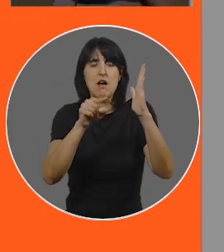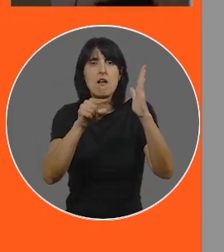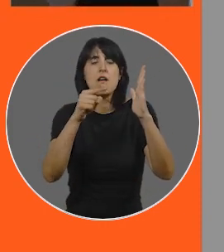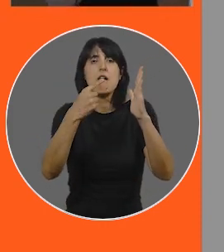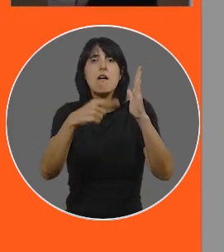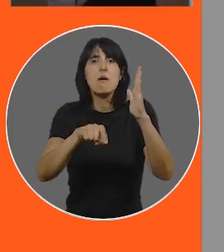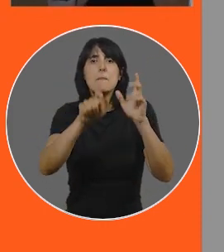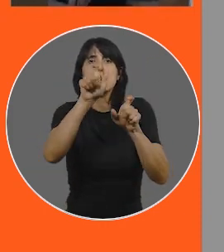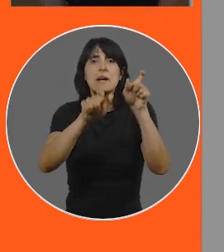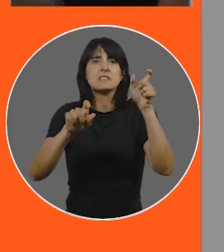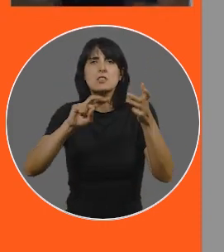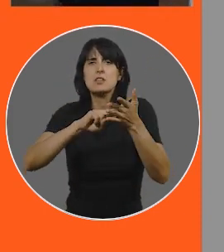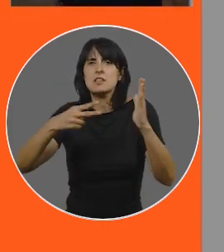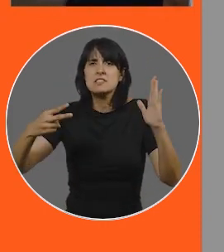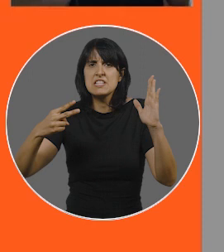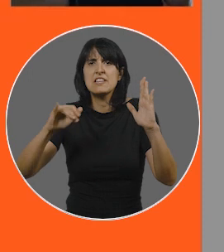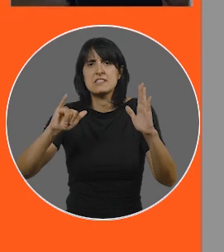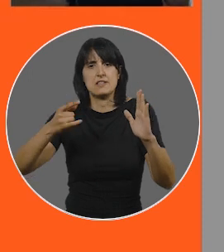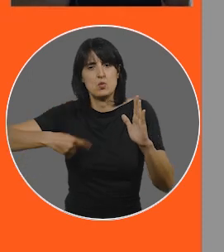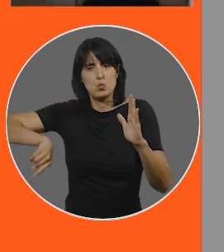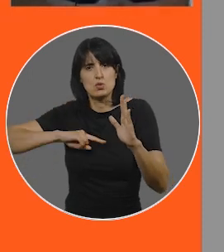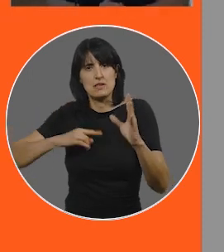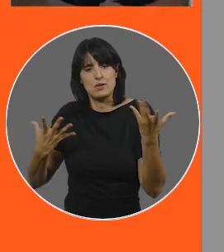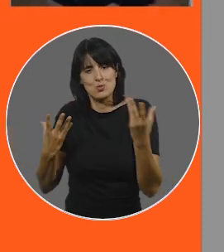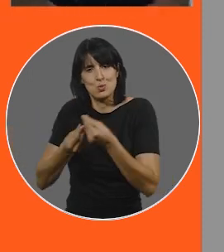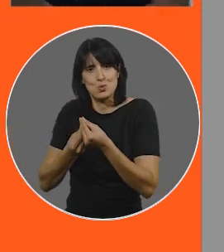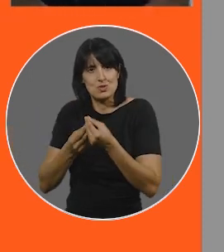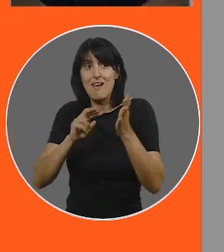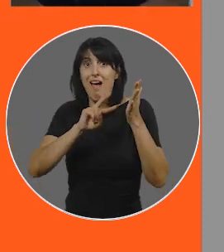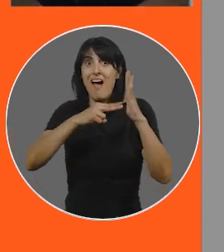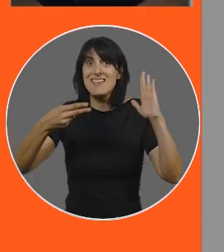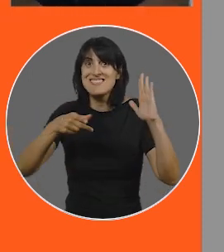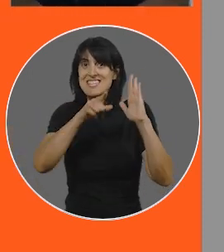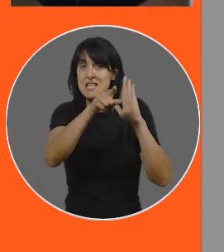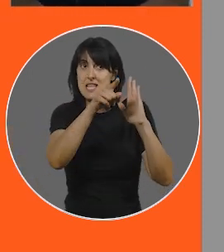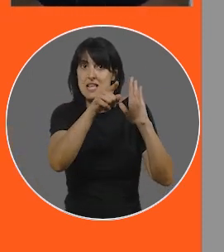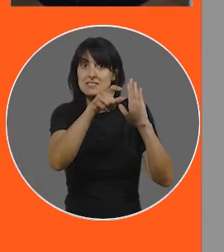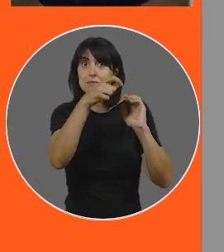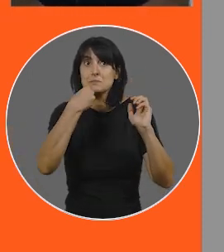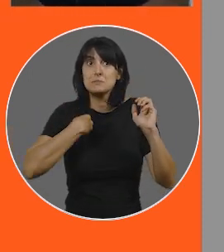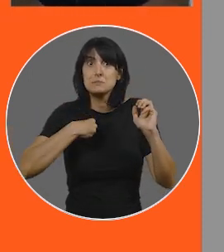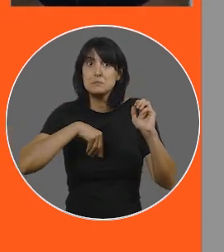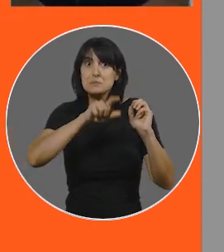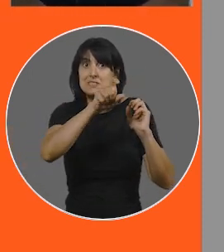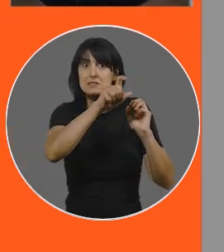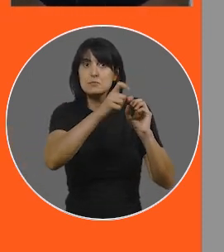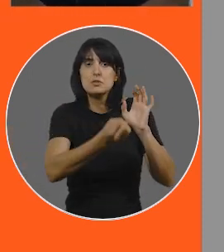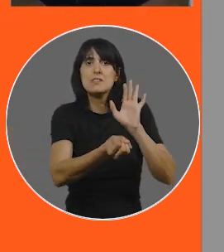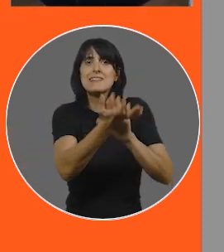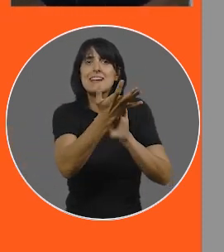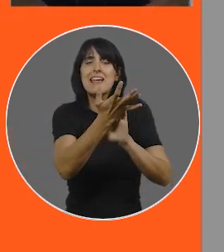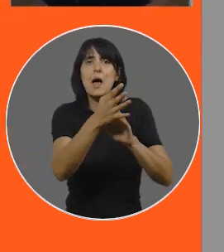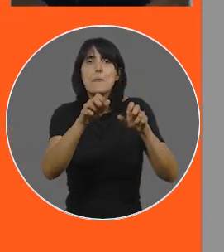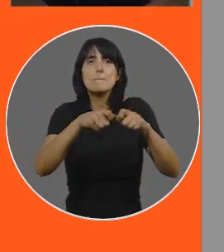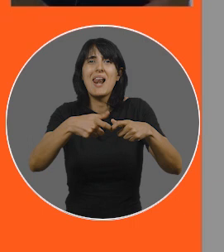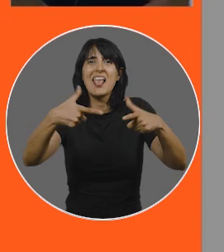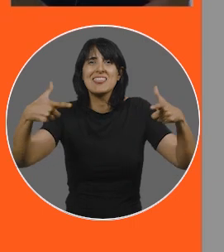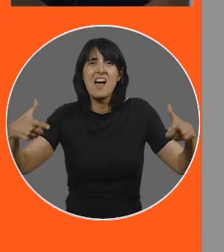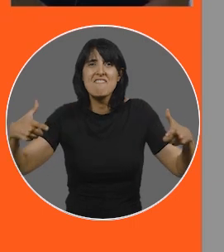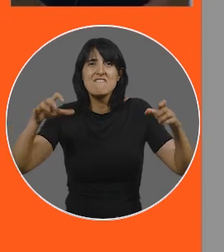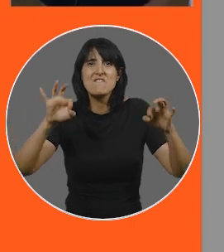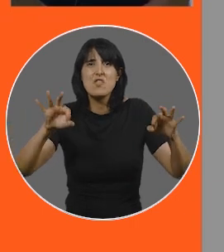en què hi ha tota una colla d'enginyers, sempre som enginyers i nosaltres. Llavors, aquests enginyers El que estem desenvolupant és